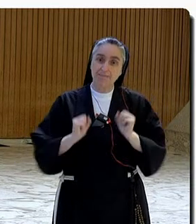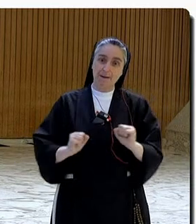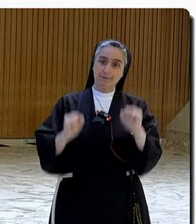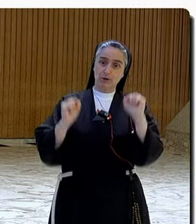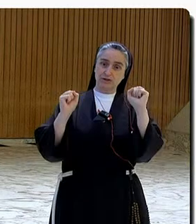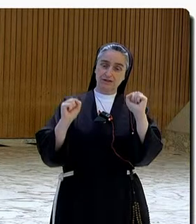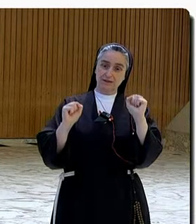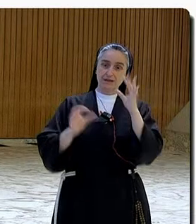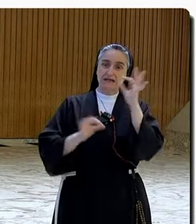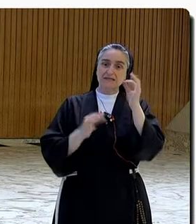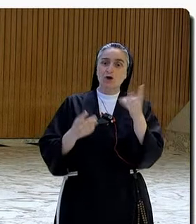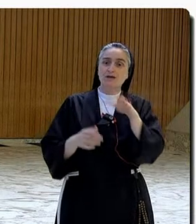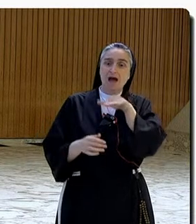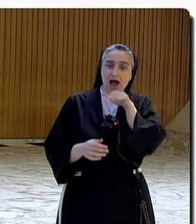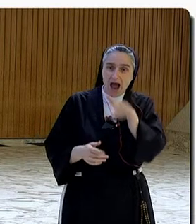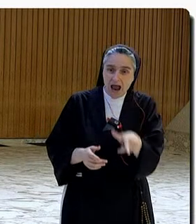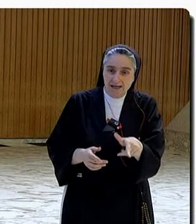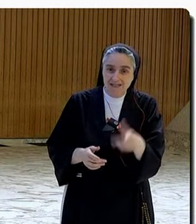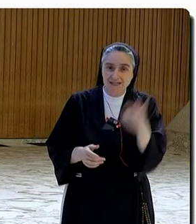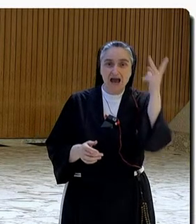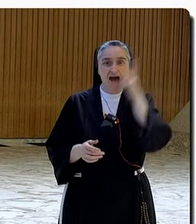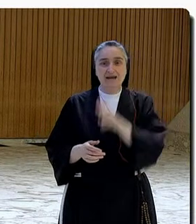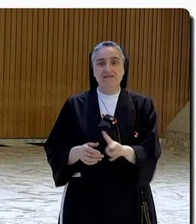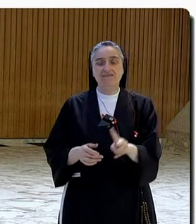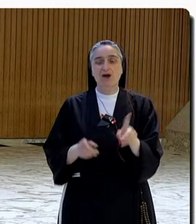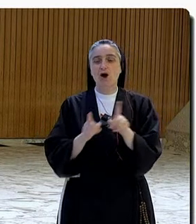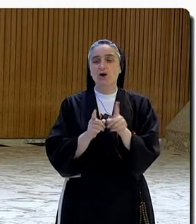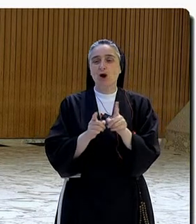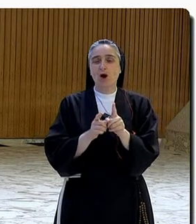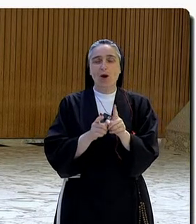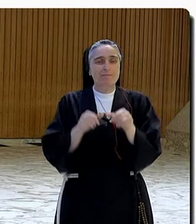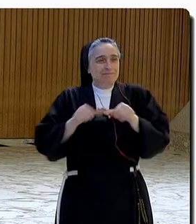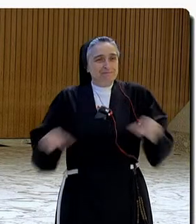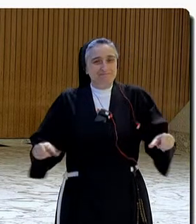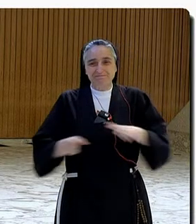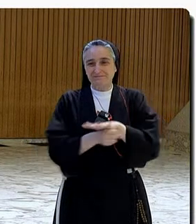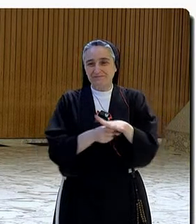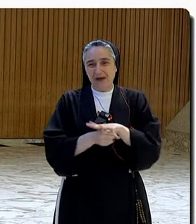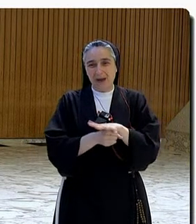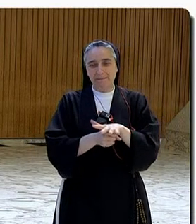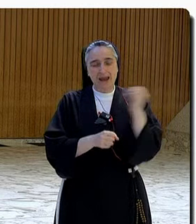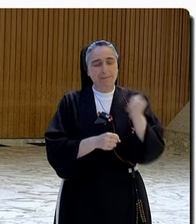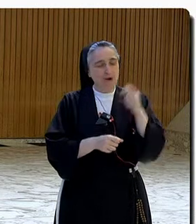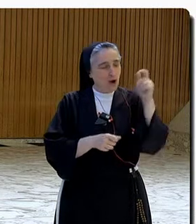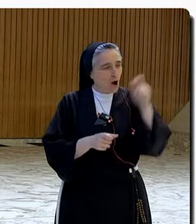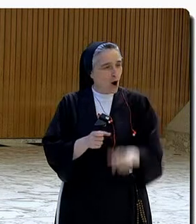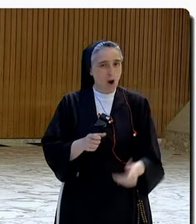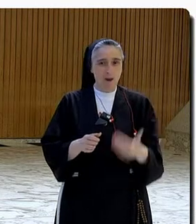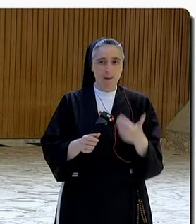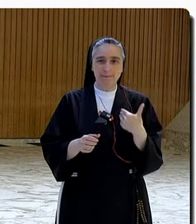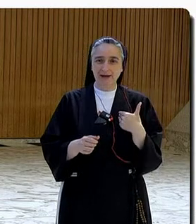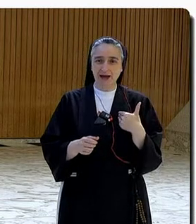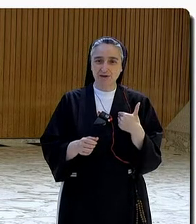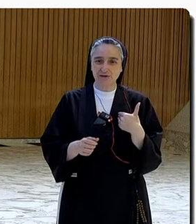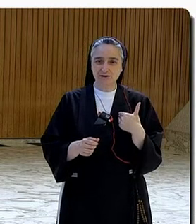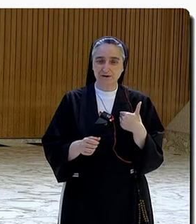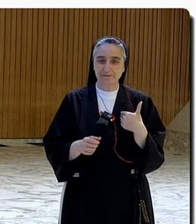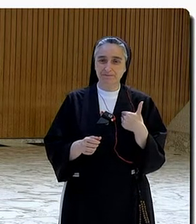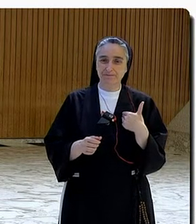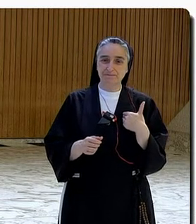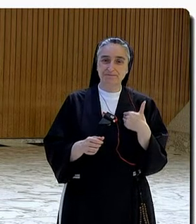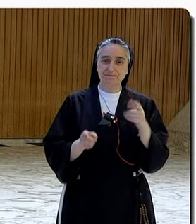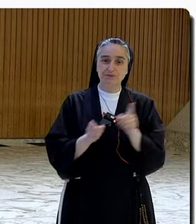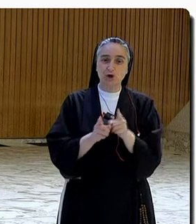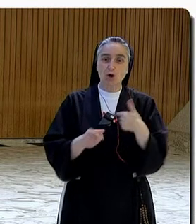gli anziani sono le cellule della famiglia e lo strumento pastorale. Sulla scorta di queste premesse,